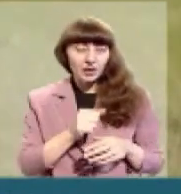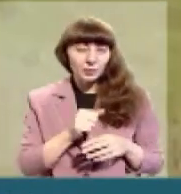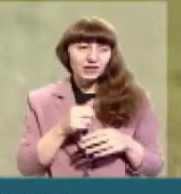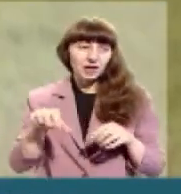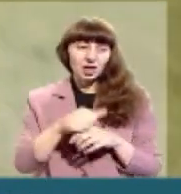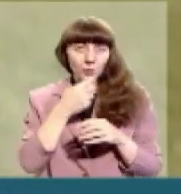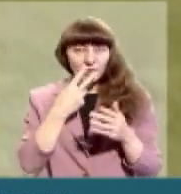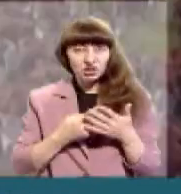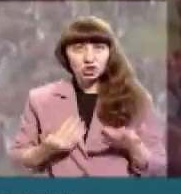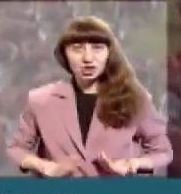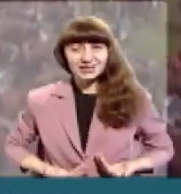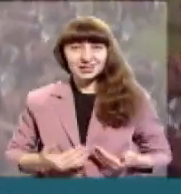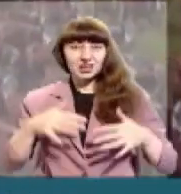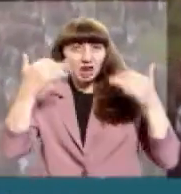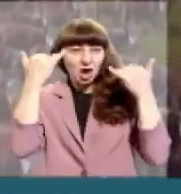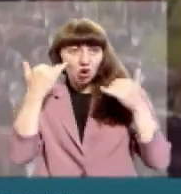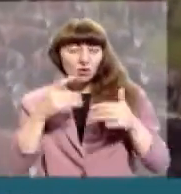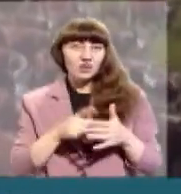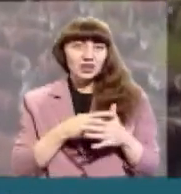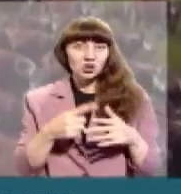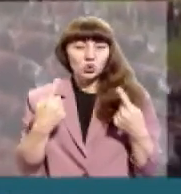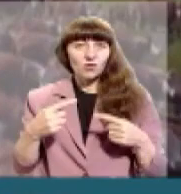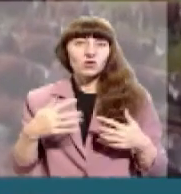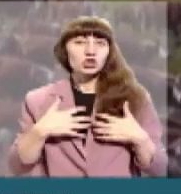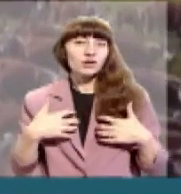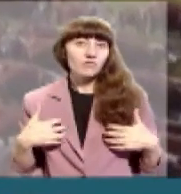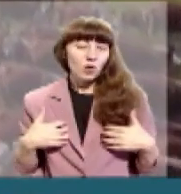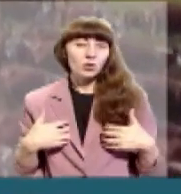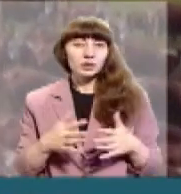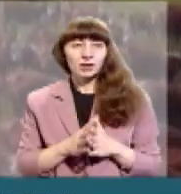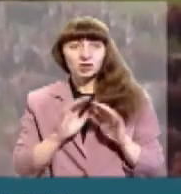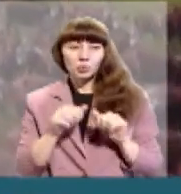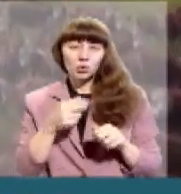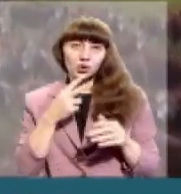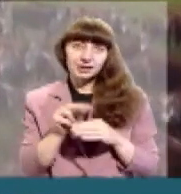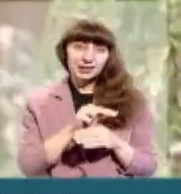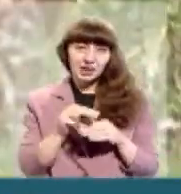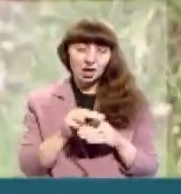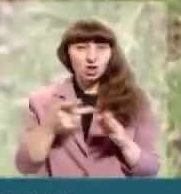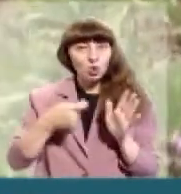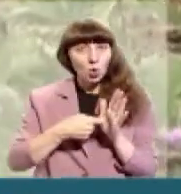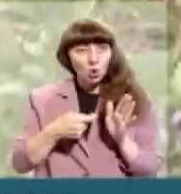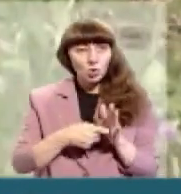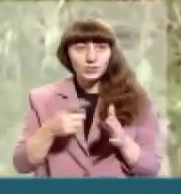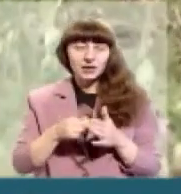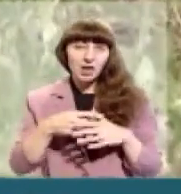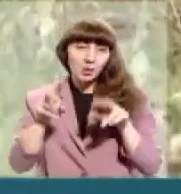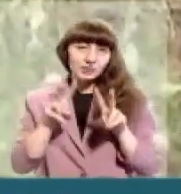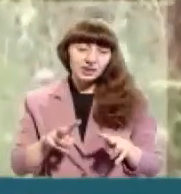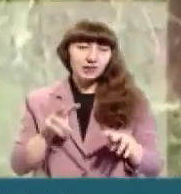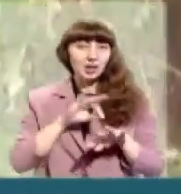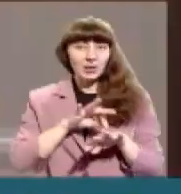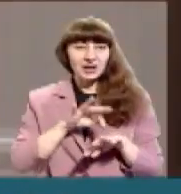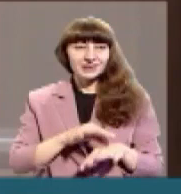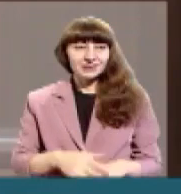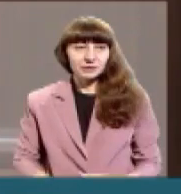основными показателями жизнедеятельности коровы. В случае изменения данных в худшую сторону зоотехники могут скорректировать рацион животного или обследовать его на предмет